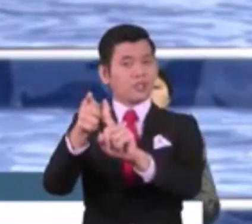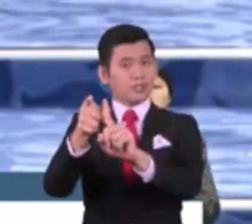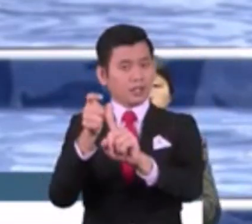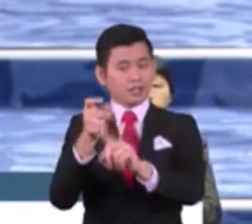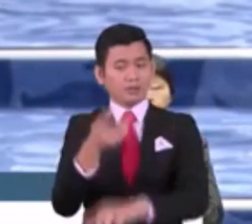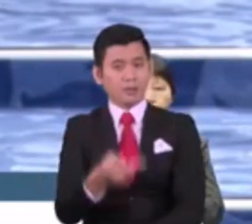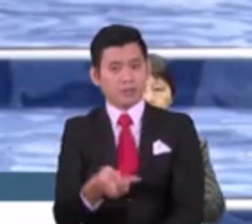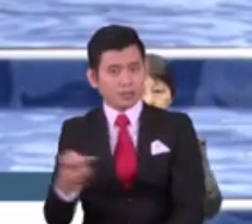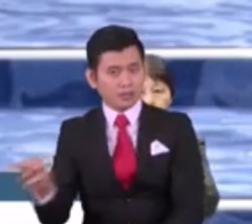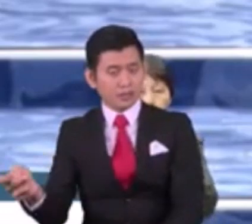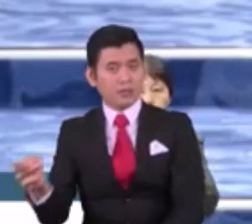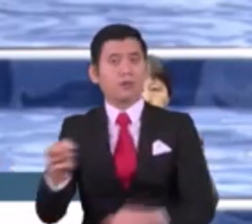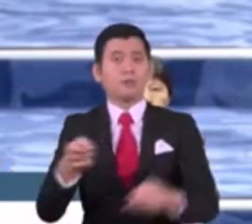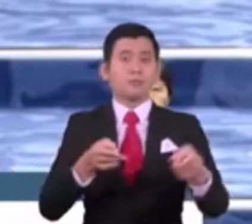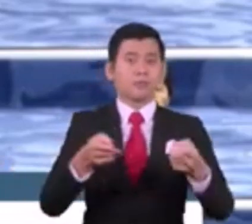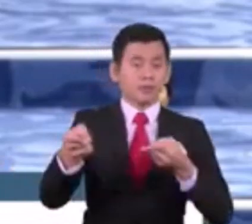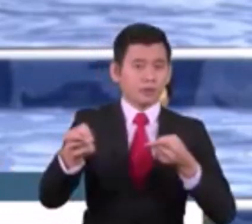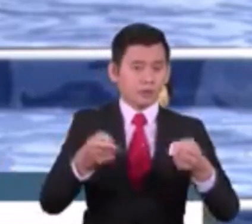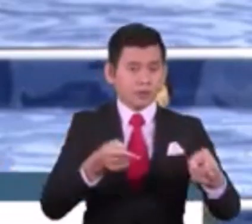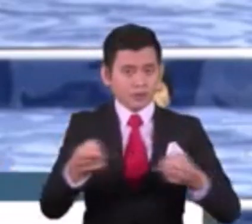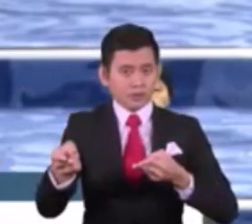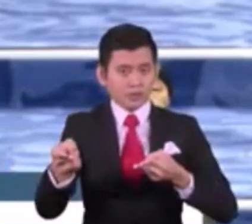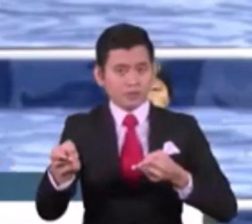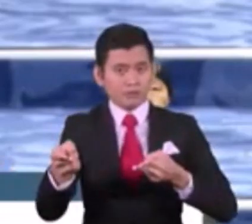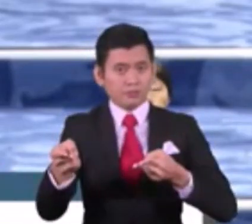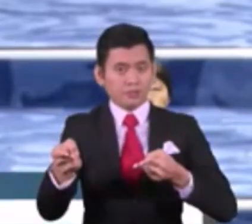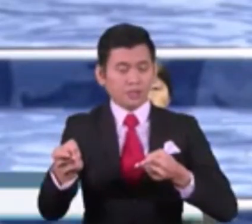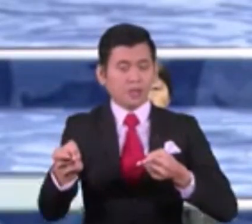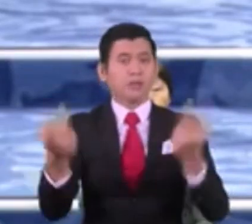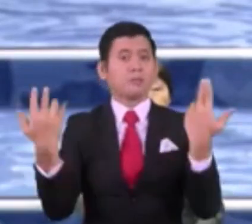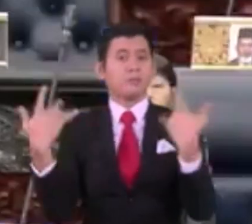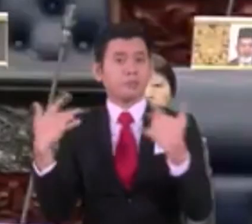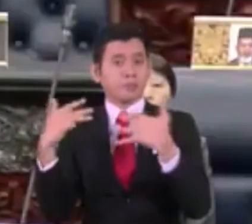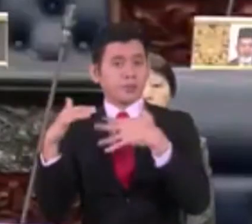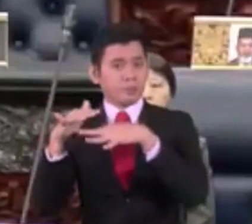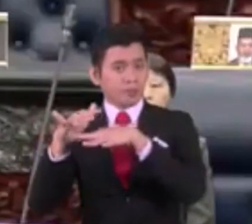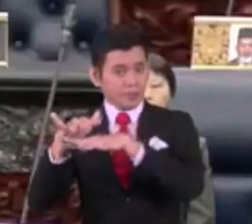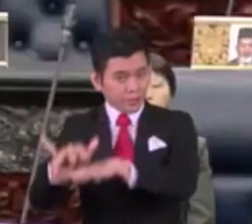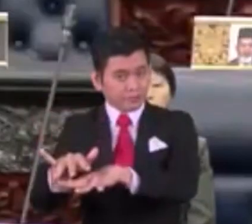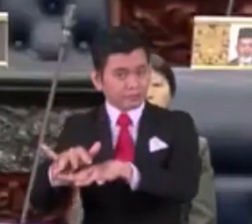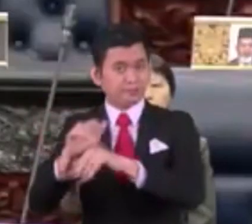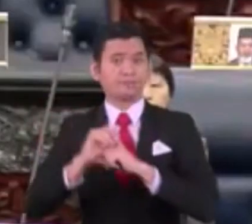perkara menguruskan sesuatu perjalanan perhimpunan awam.